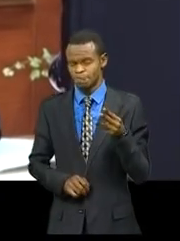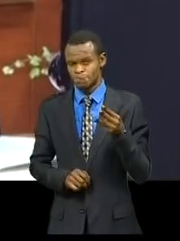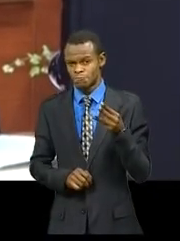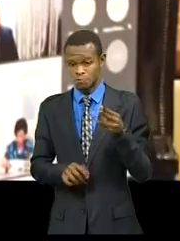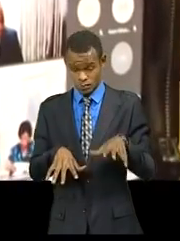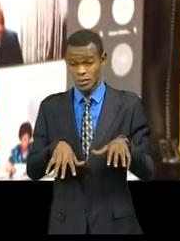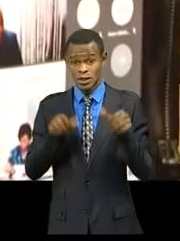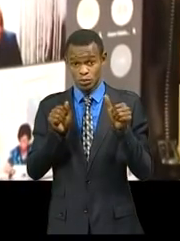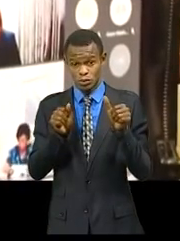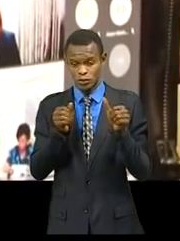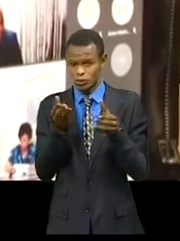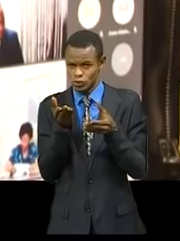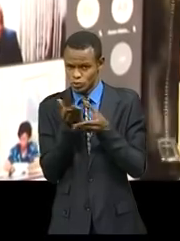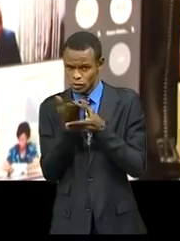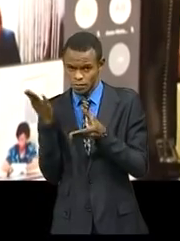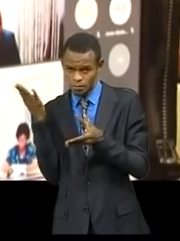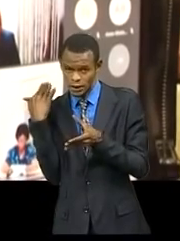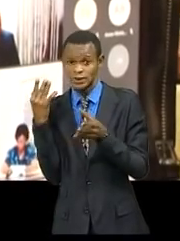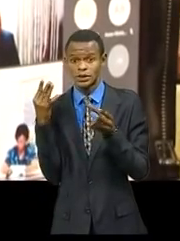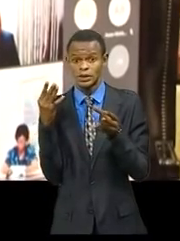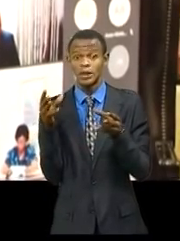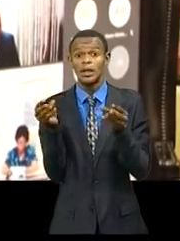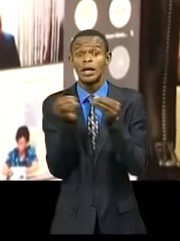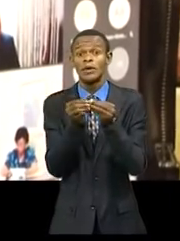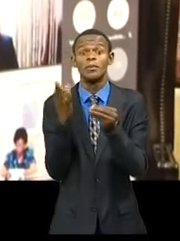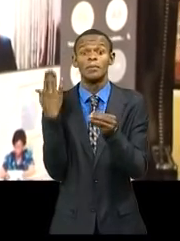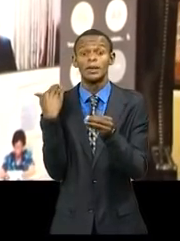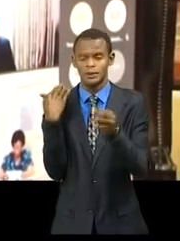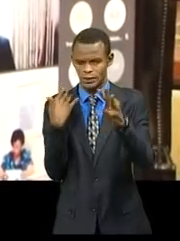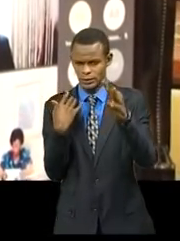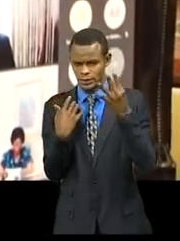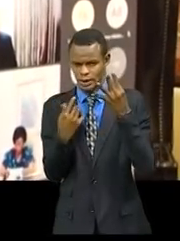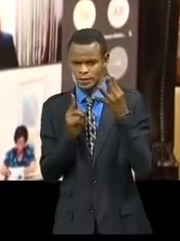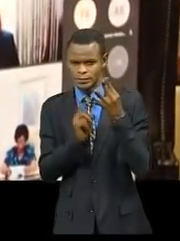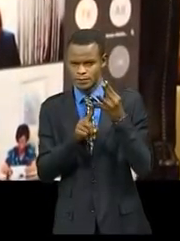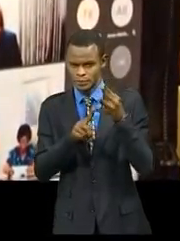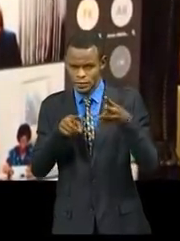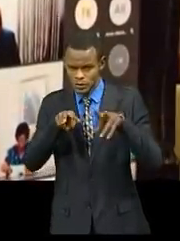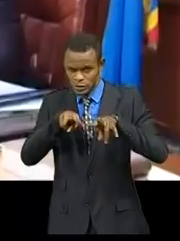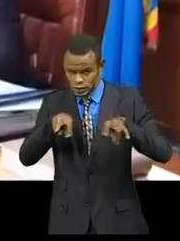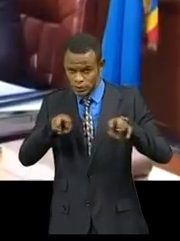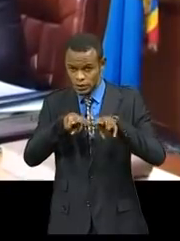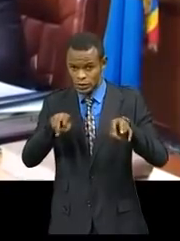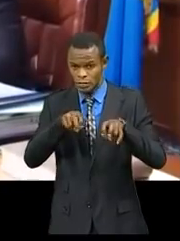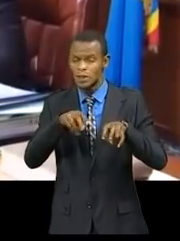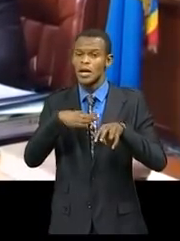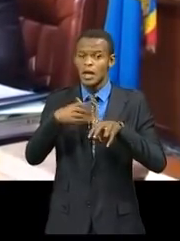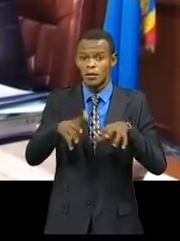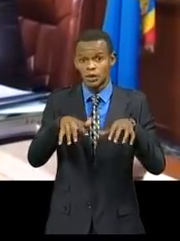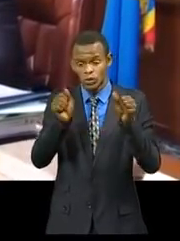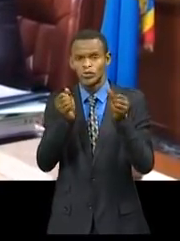Approbation d'un relevé des décisions du Conseil de Ministres. 4. Examen et adoption des dossiers.